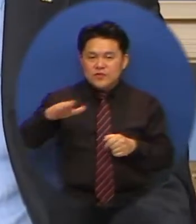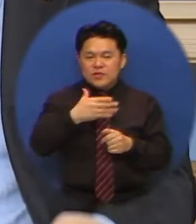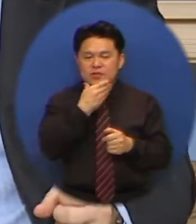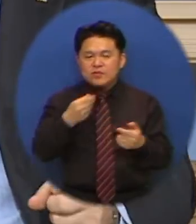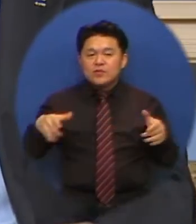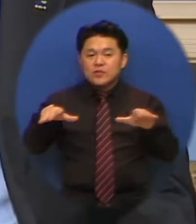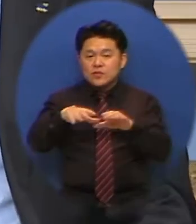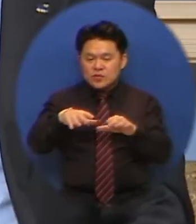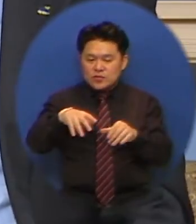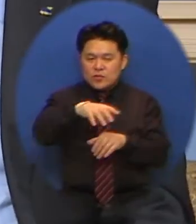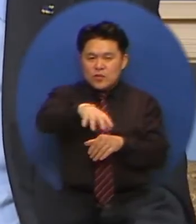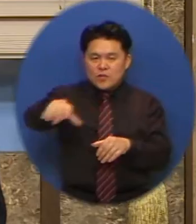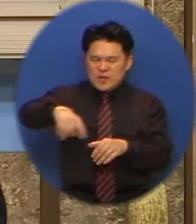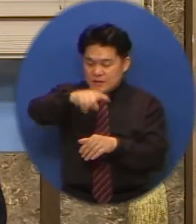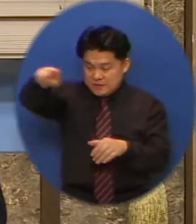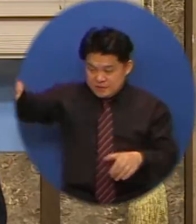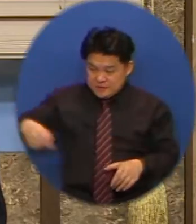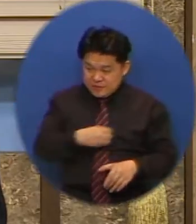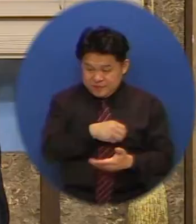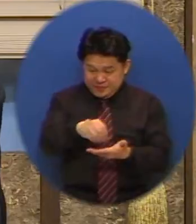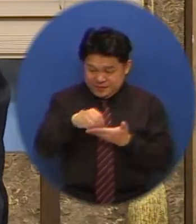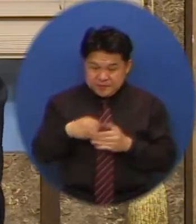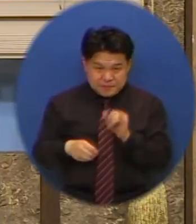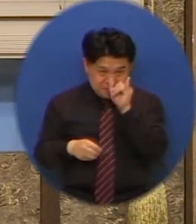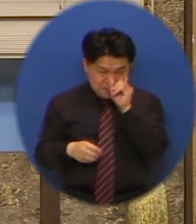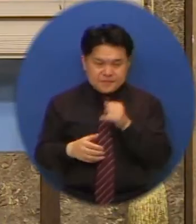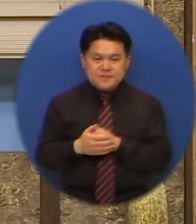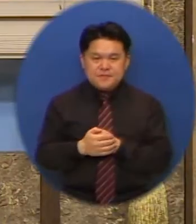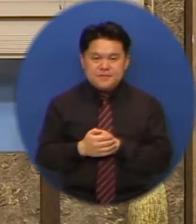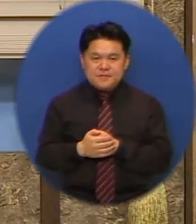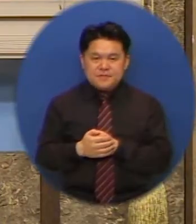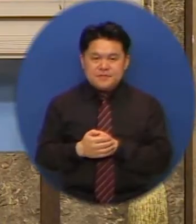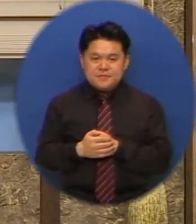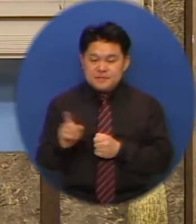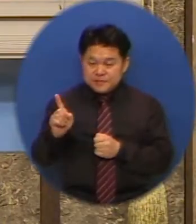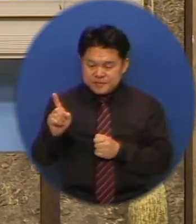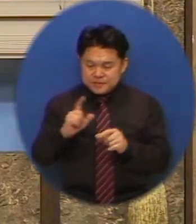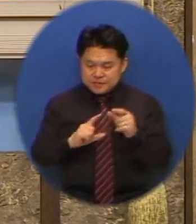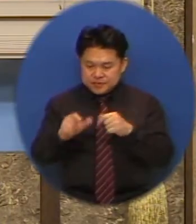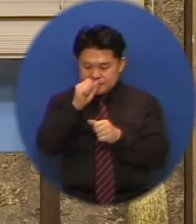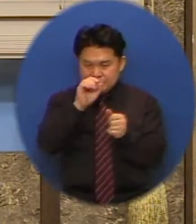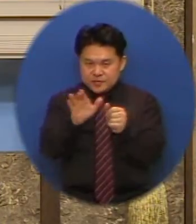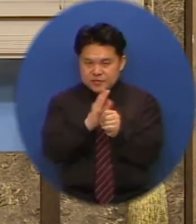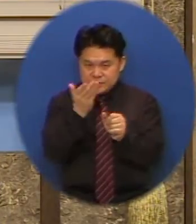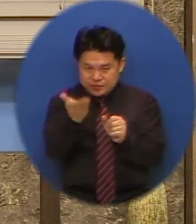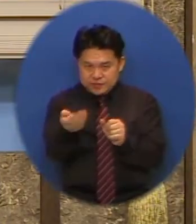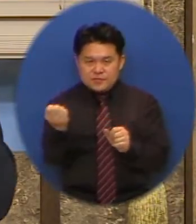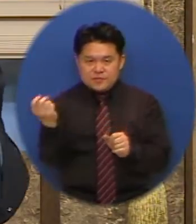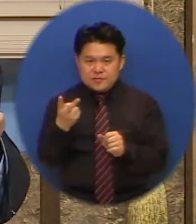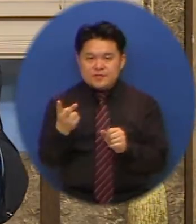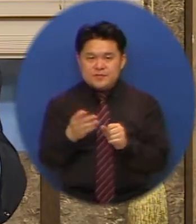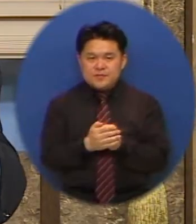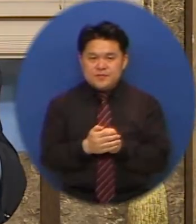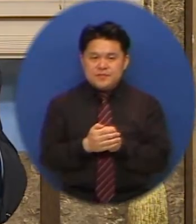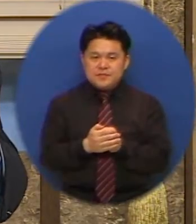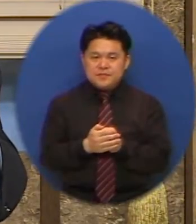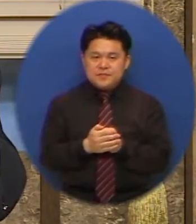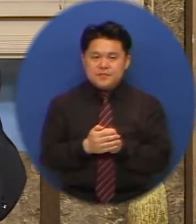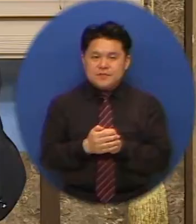그 회원인데요. 네. 그분들이 이제 보다 나은 서비스를 하고 그